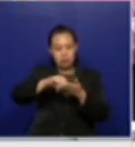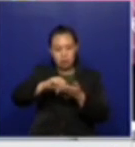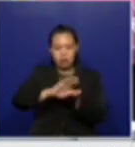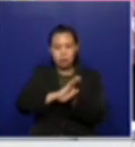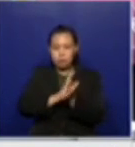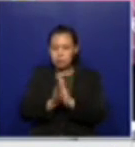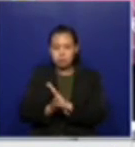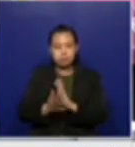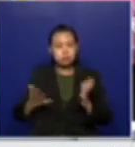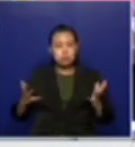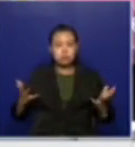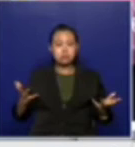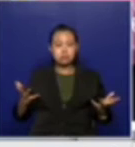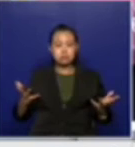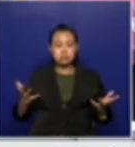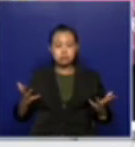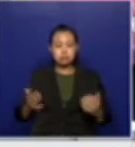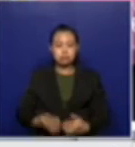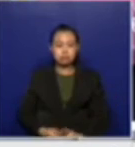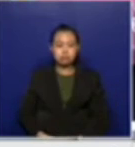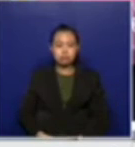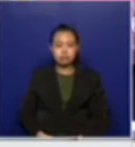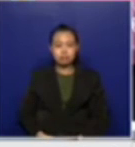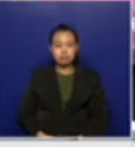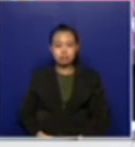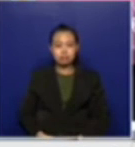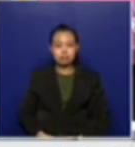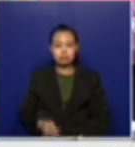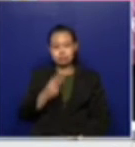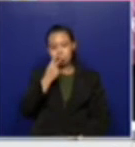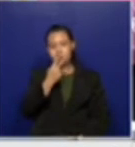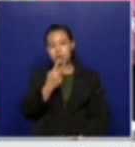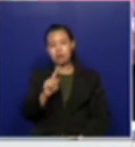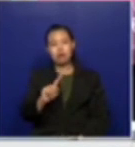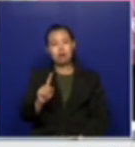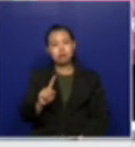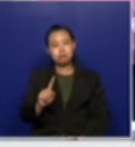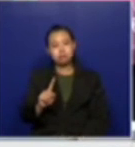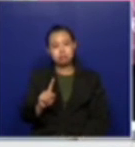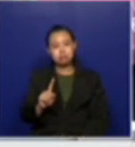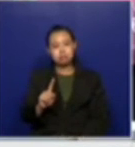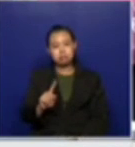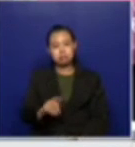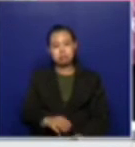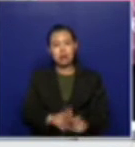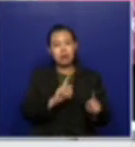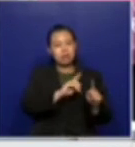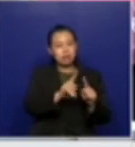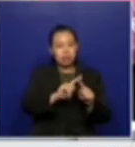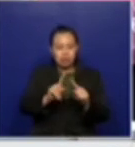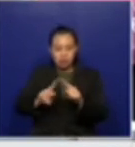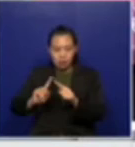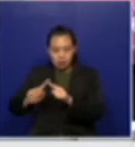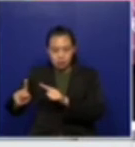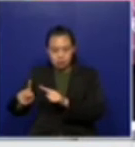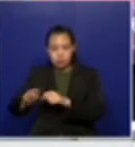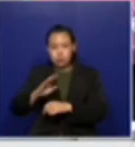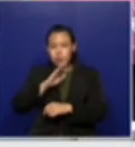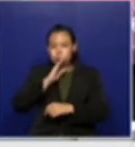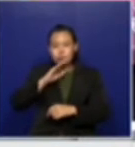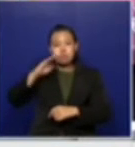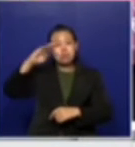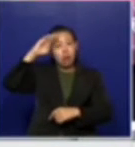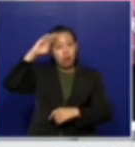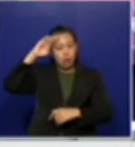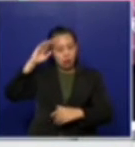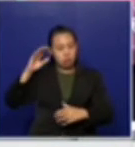ำเนินการอะไรเลยชี้ให้เห็นว่านะครับอะไรต่างๆเนี่ยที่เป็นเรื่องผลประโยชน์ของกองทัพนี่มันแตะ